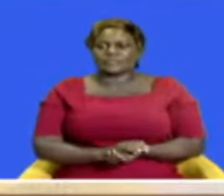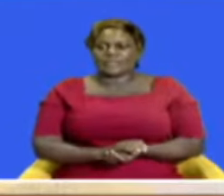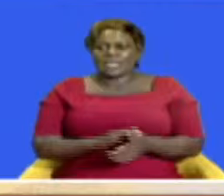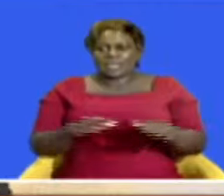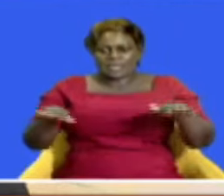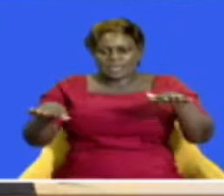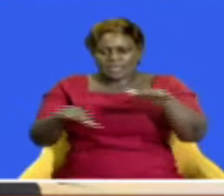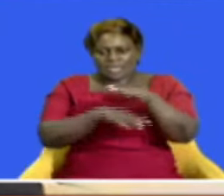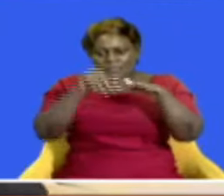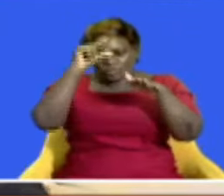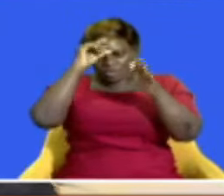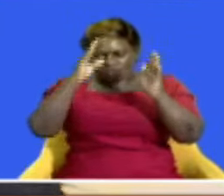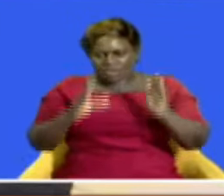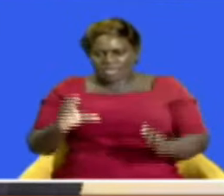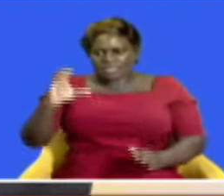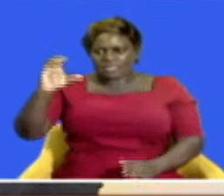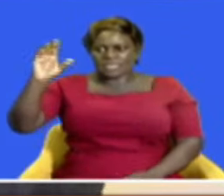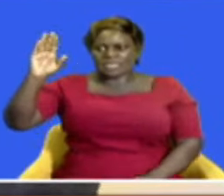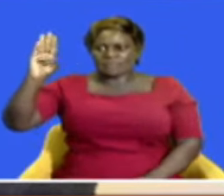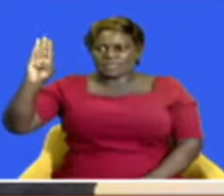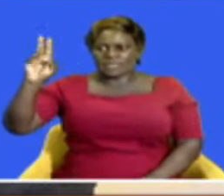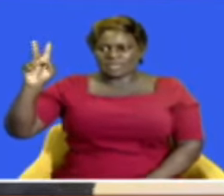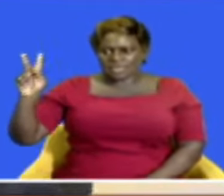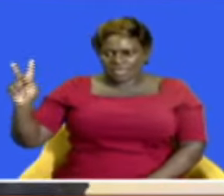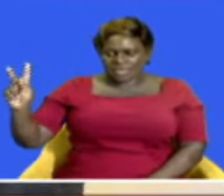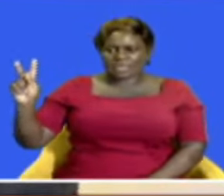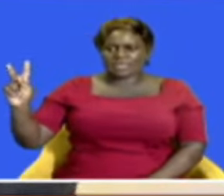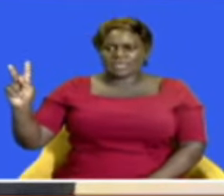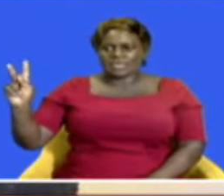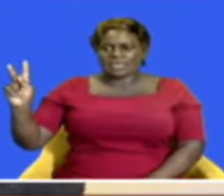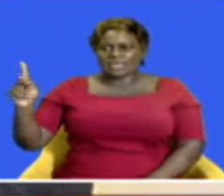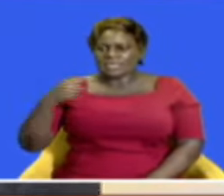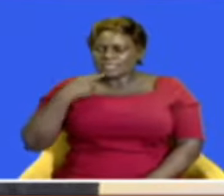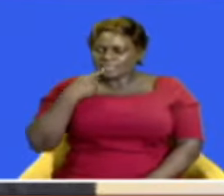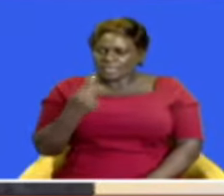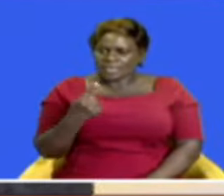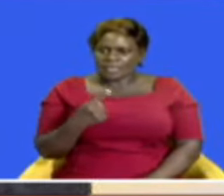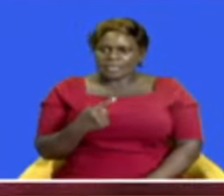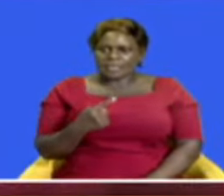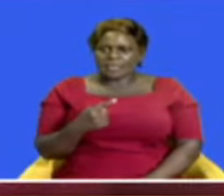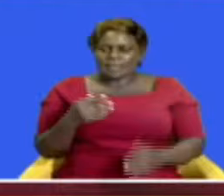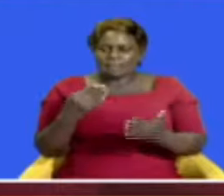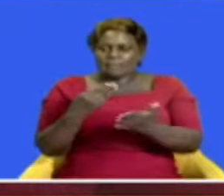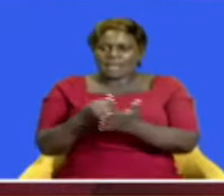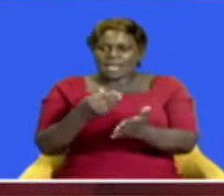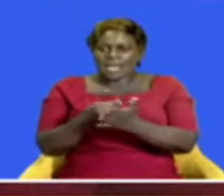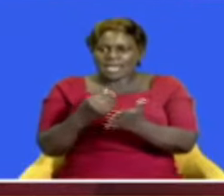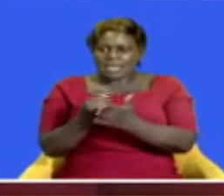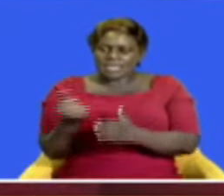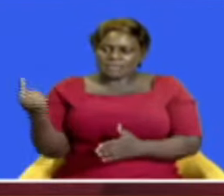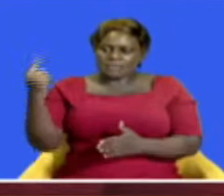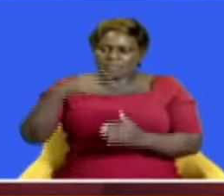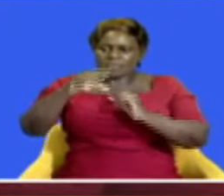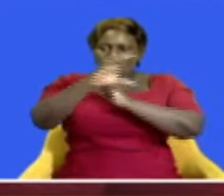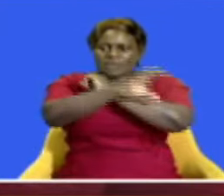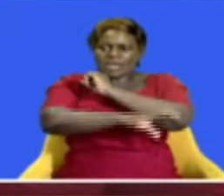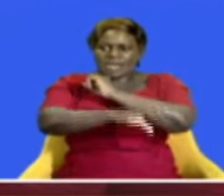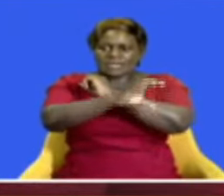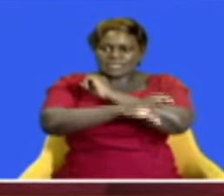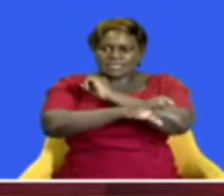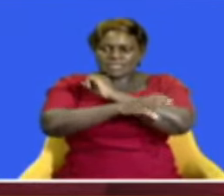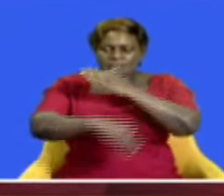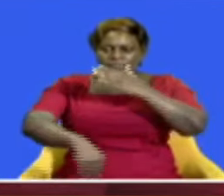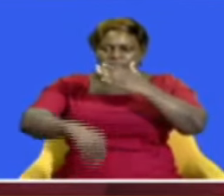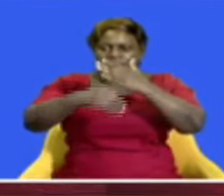Naibu gavana wa benki kuu nchini Dr. Susan Koech alibainisha kwamba idadi ya pesa zinazoingia humu nchini